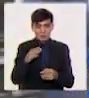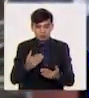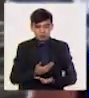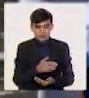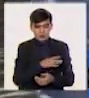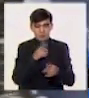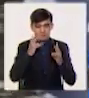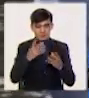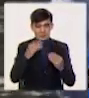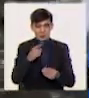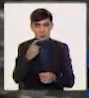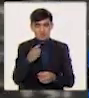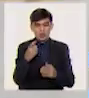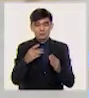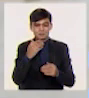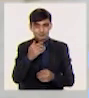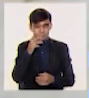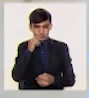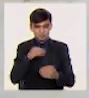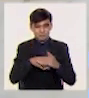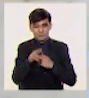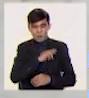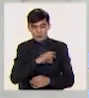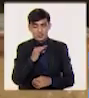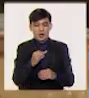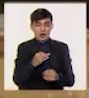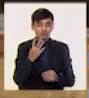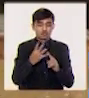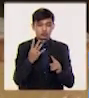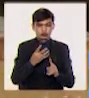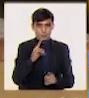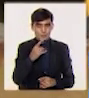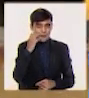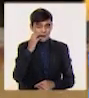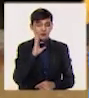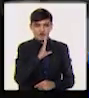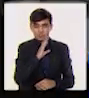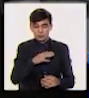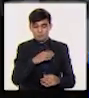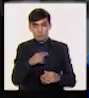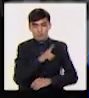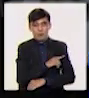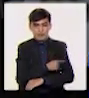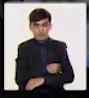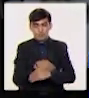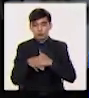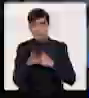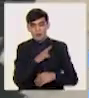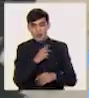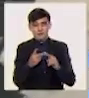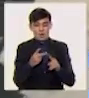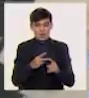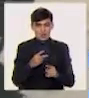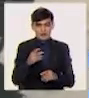оқиға болған сәтте үй иесі жұмысқа төртінші перзентіне аяғы ауыр келіншегі есікті құлыптап емханаға кеткен екен. Ал екінші сыныпта